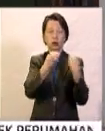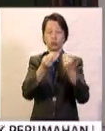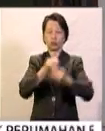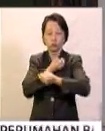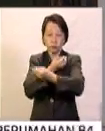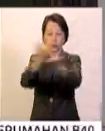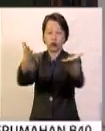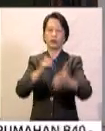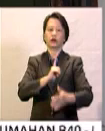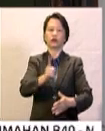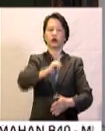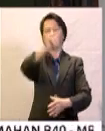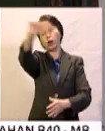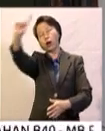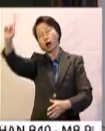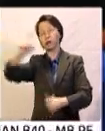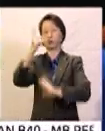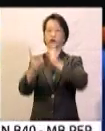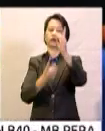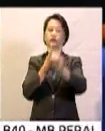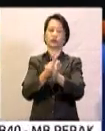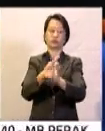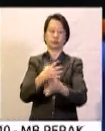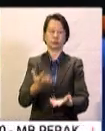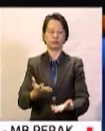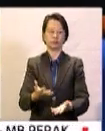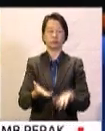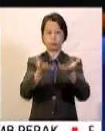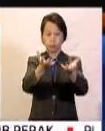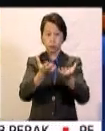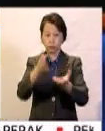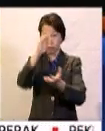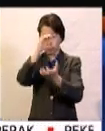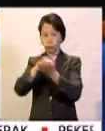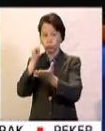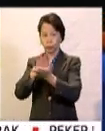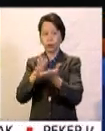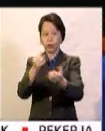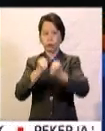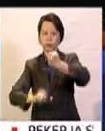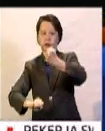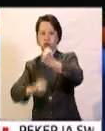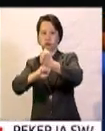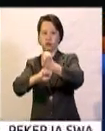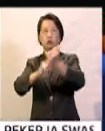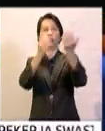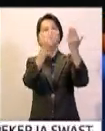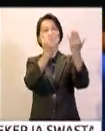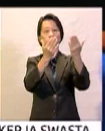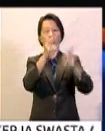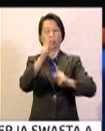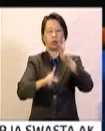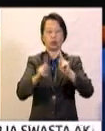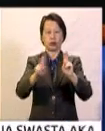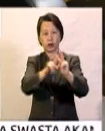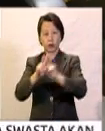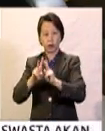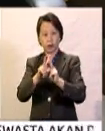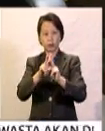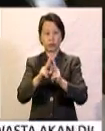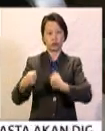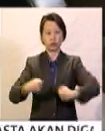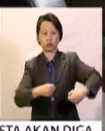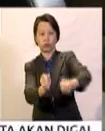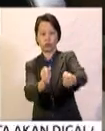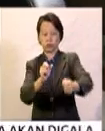menyebarkan Islam itu di mana-mana saja di bumi Allah. Hasrat Suhadi dan isteri turut mendapat sokongan dan doa dari penduduk kampung Sungai Kandis.